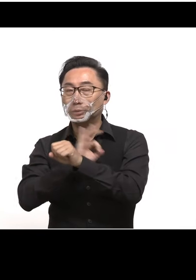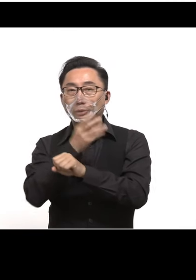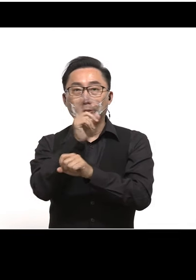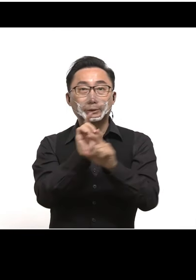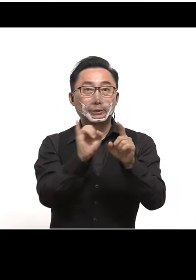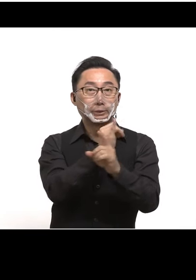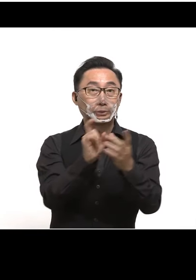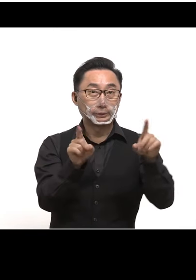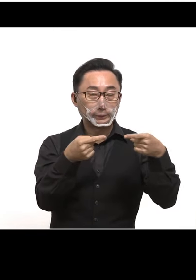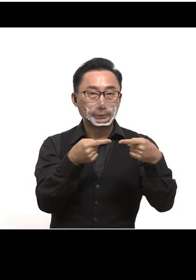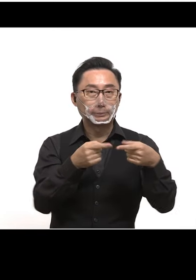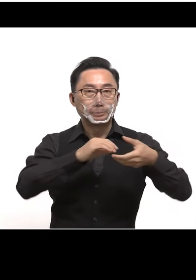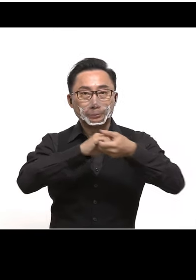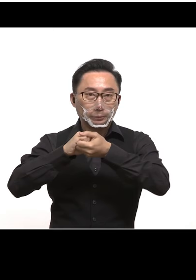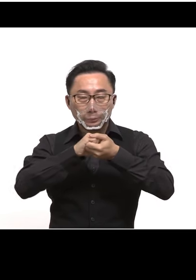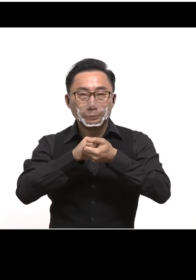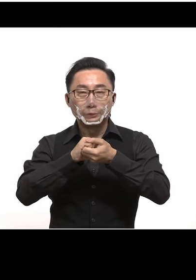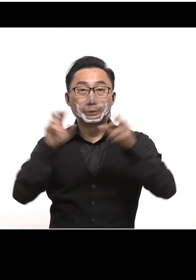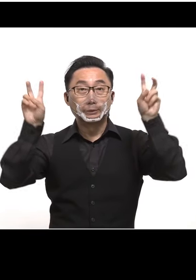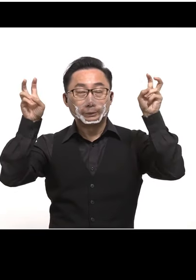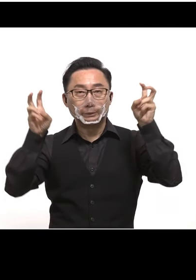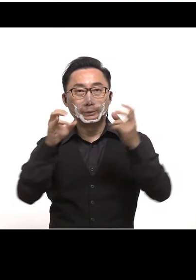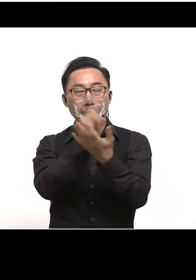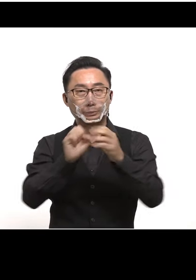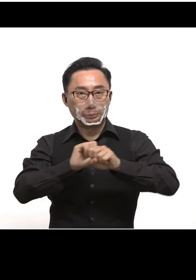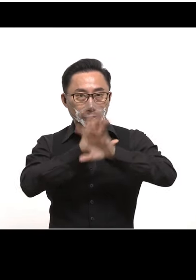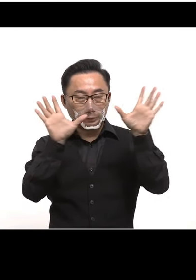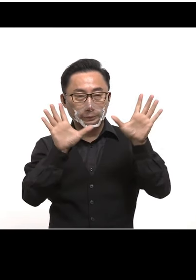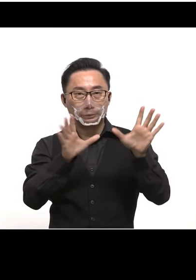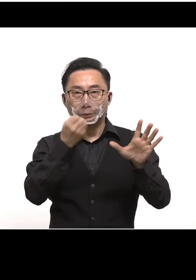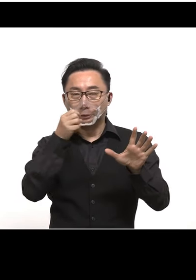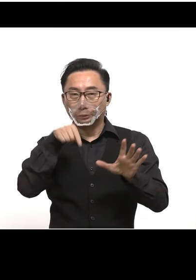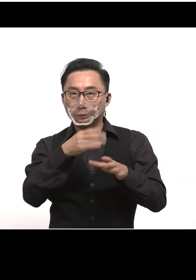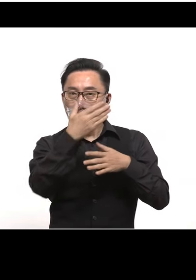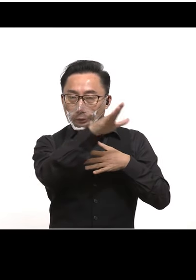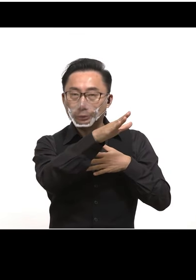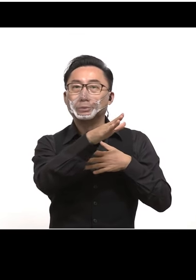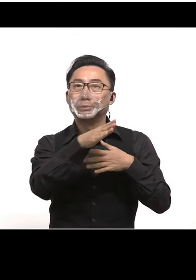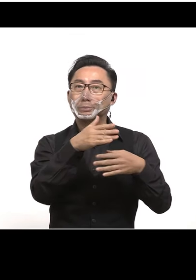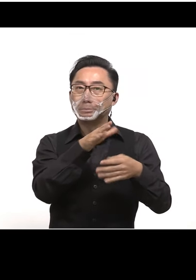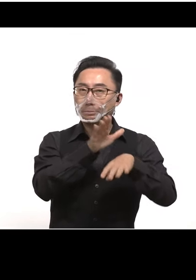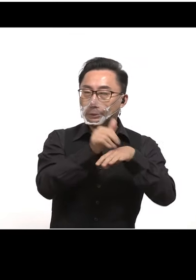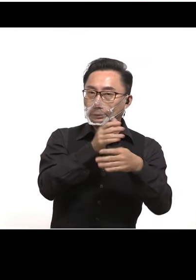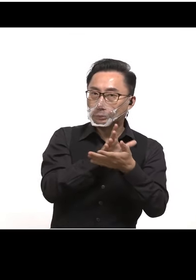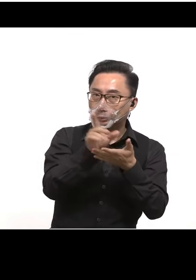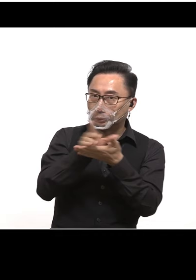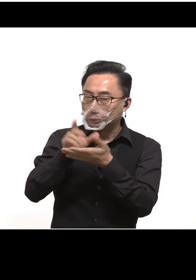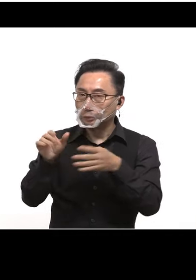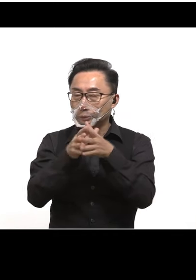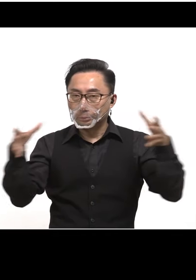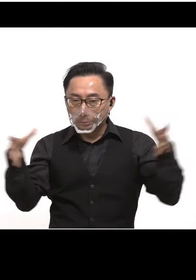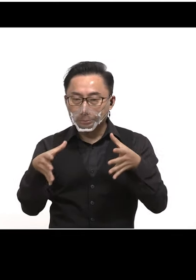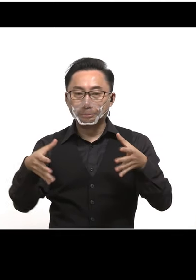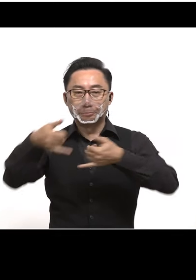合主辦了無限量計劃，為本地和國際不同能力的演藝精英提供了盡展才華的舞